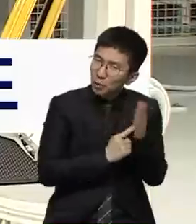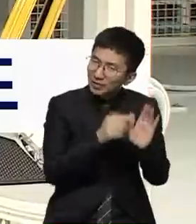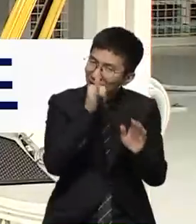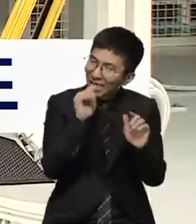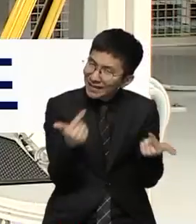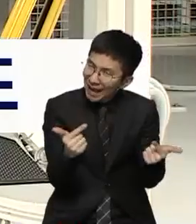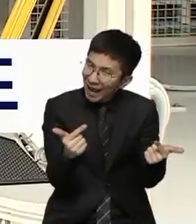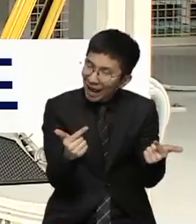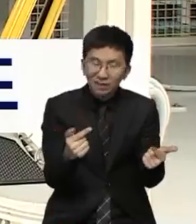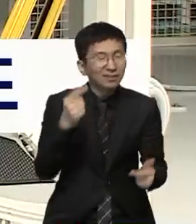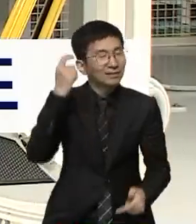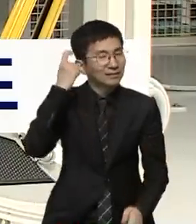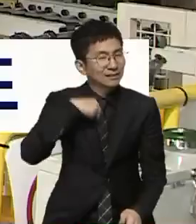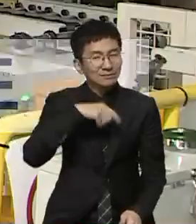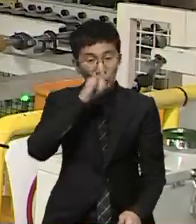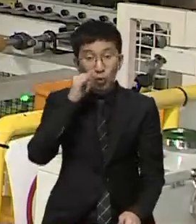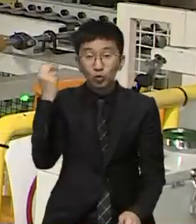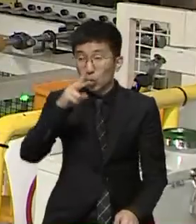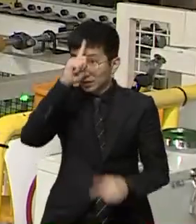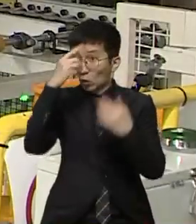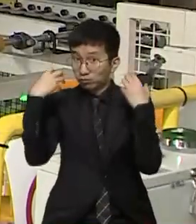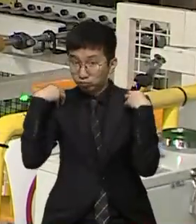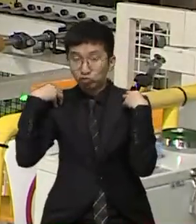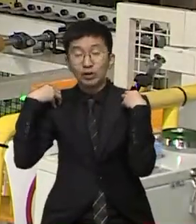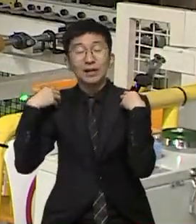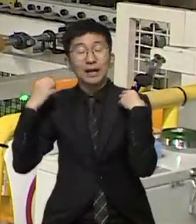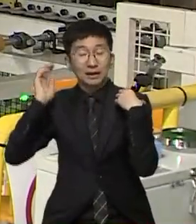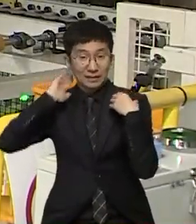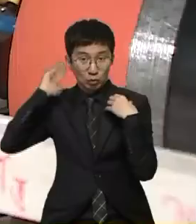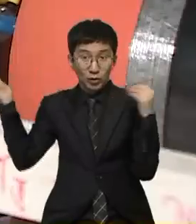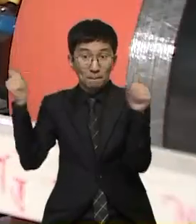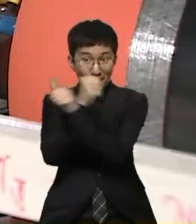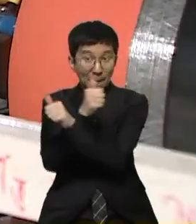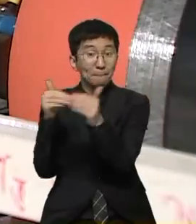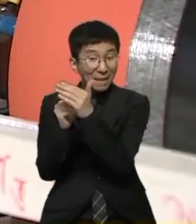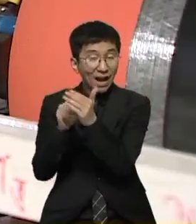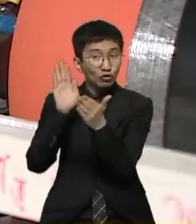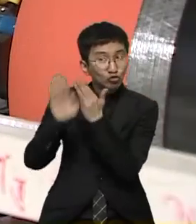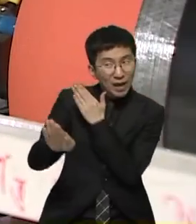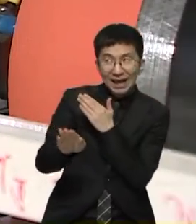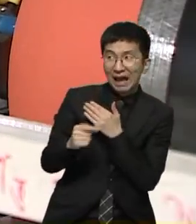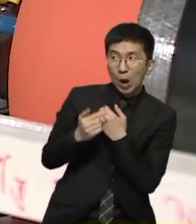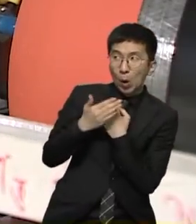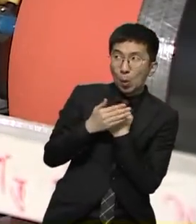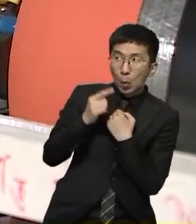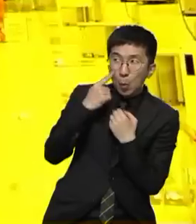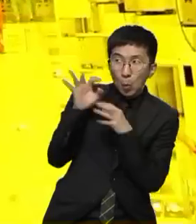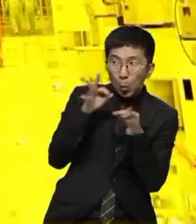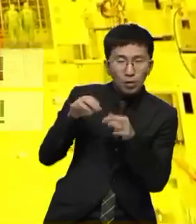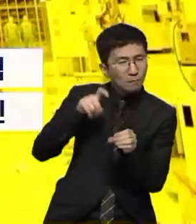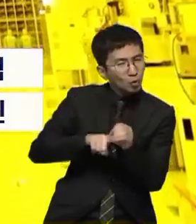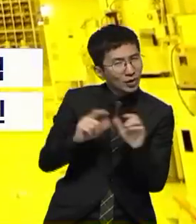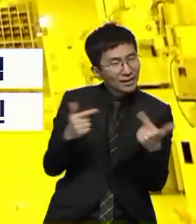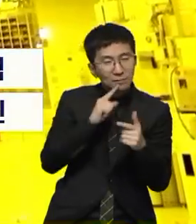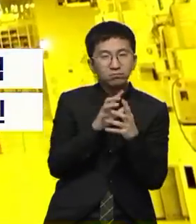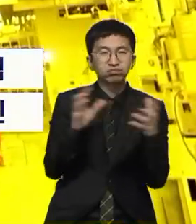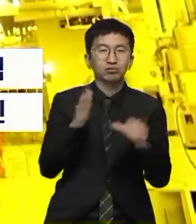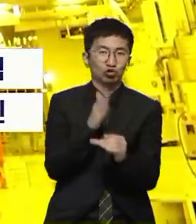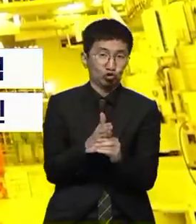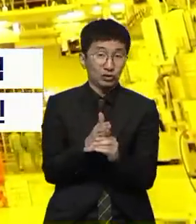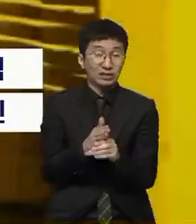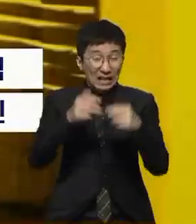일종의 선물을 내놓은 것 아니냐는 해석도 있습니다. 특히 발표된 내용 대부분이 구체적 계획보단 청사진에